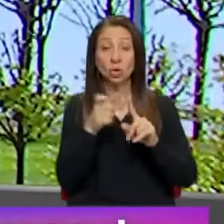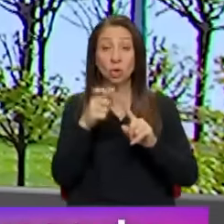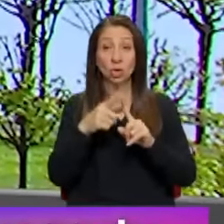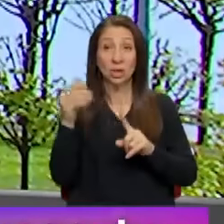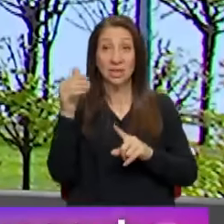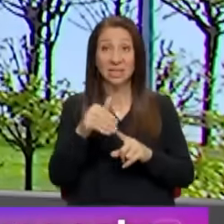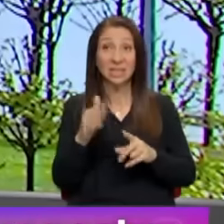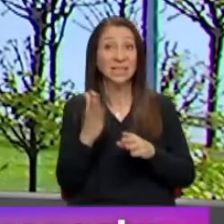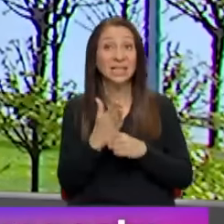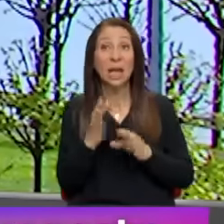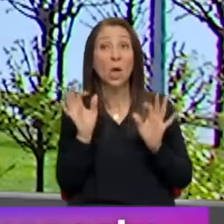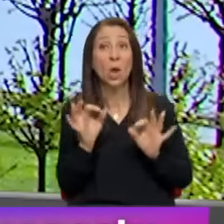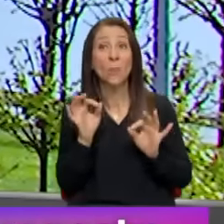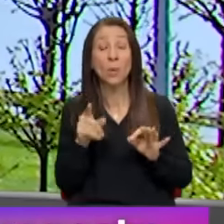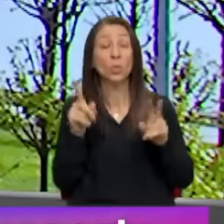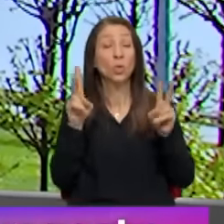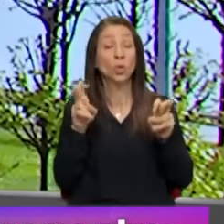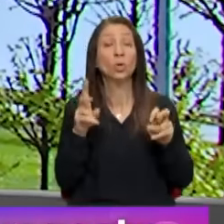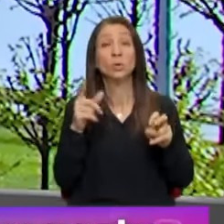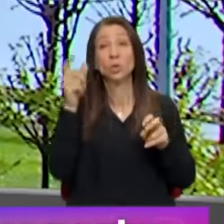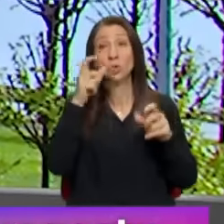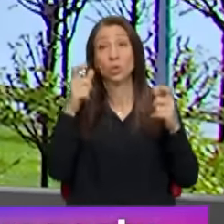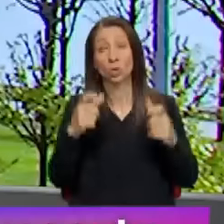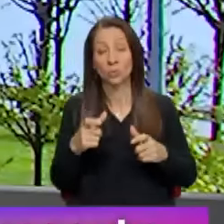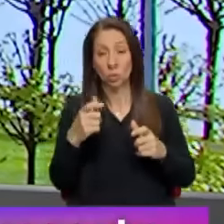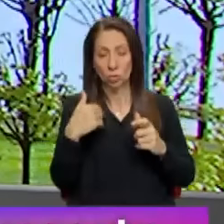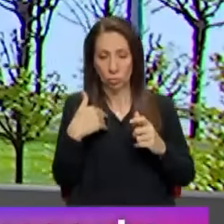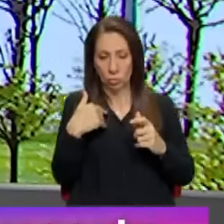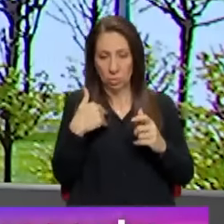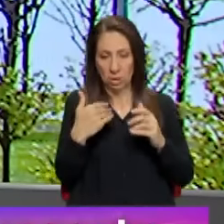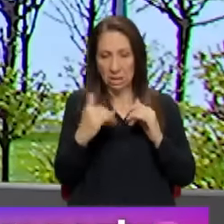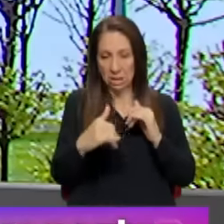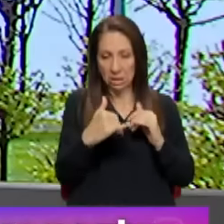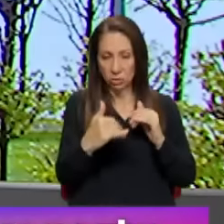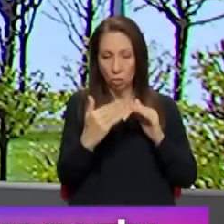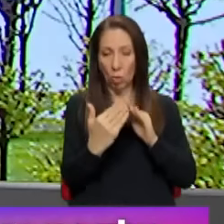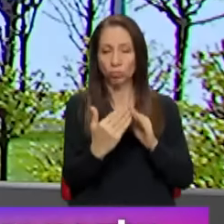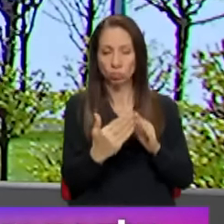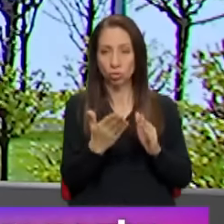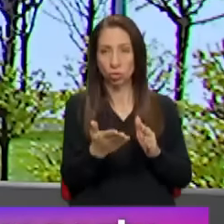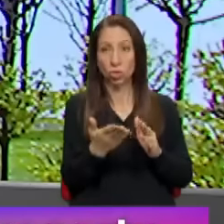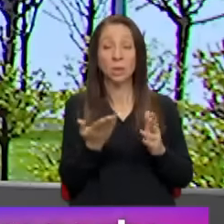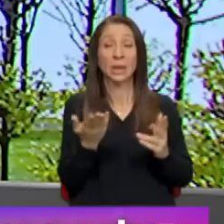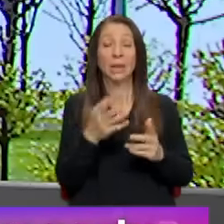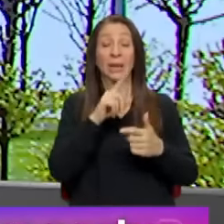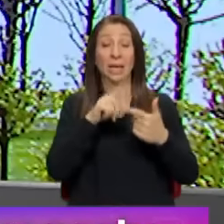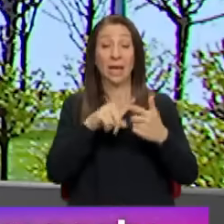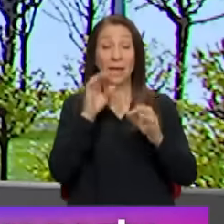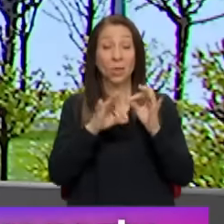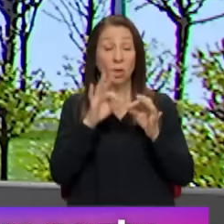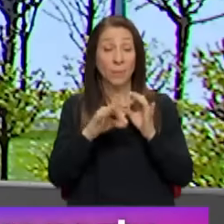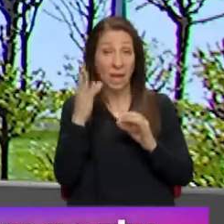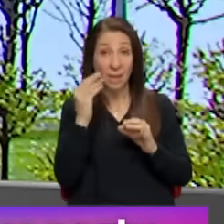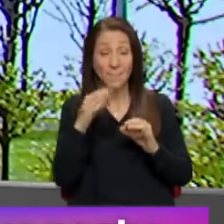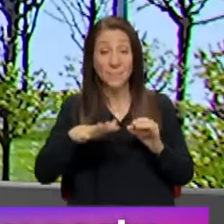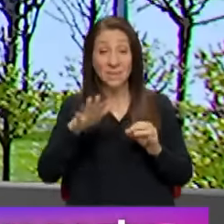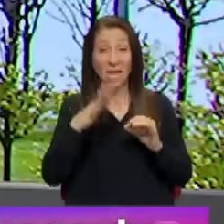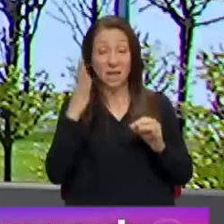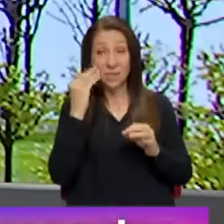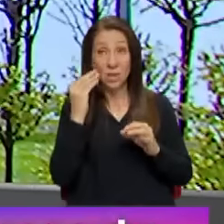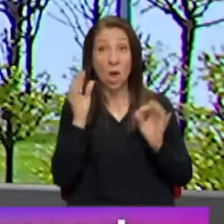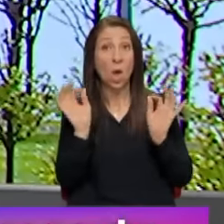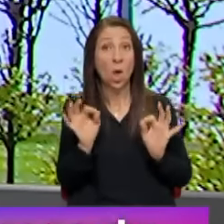getirecek. Niye önemli bu konu? Bir kere memleketimiz, ülkemize yakın bir coğrafya Orta Doğu. Bir de ekonomik anlamdan, piyasalar